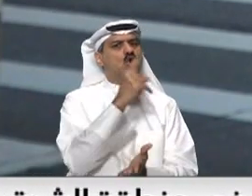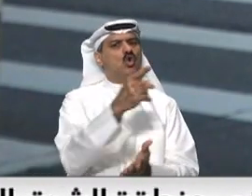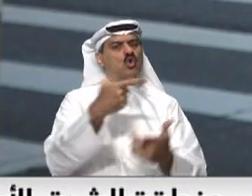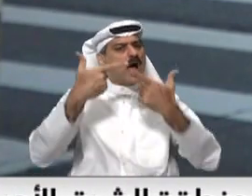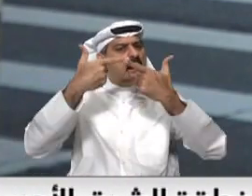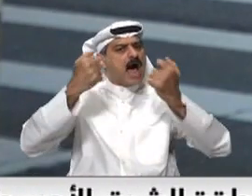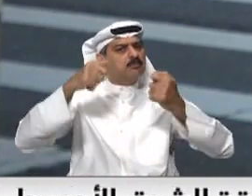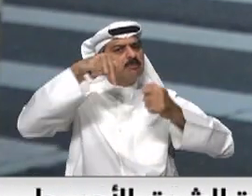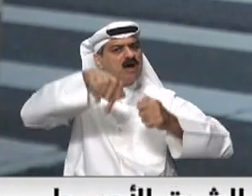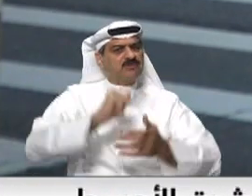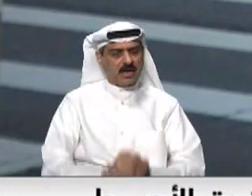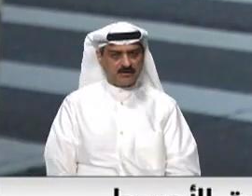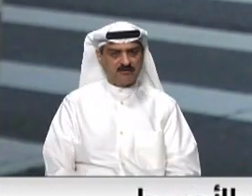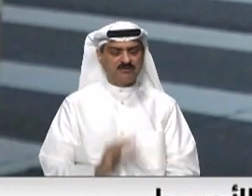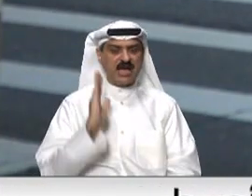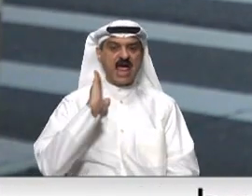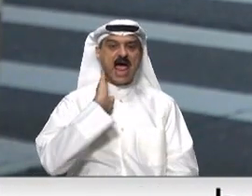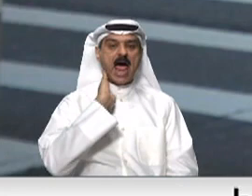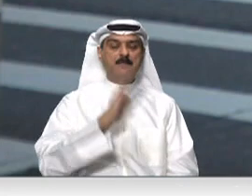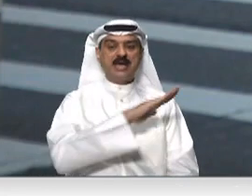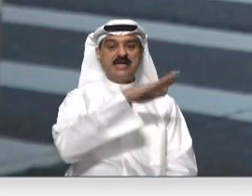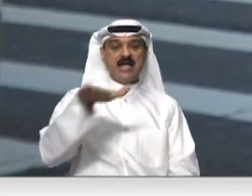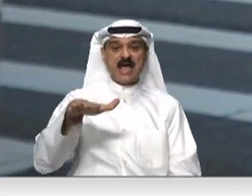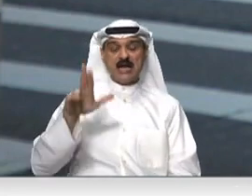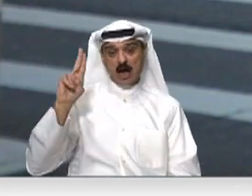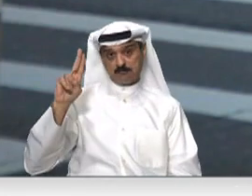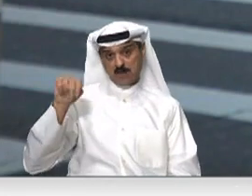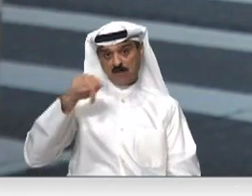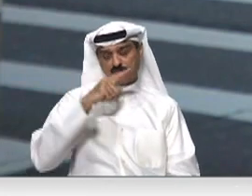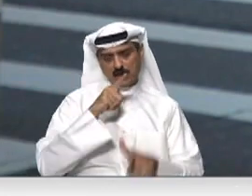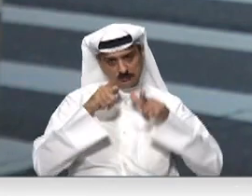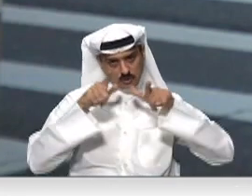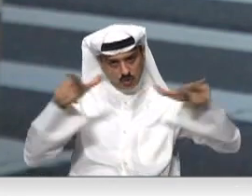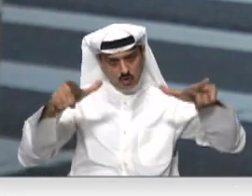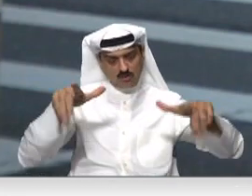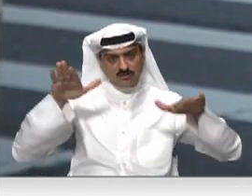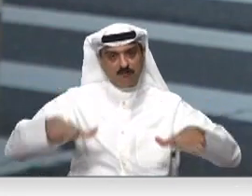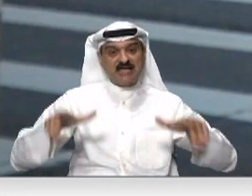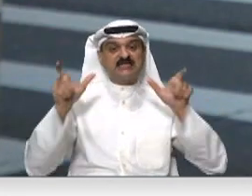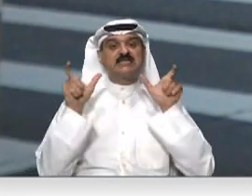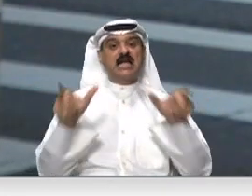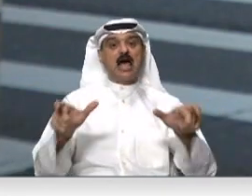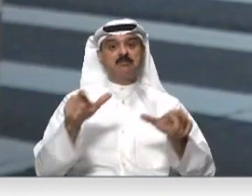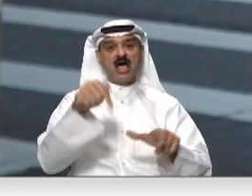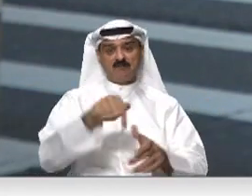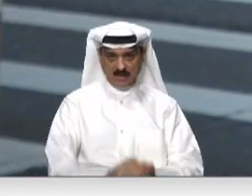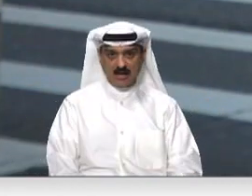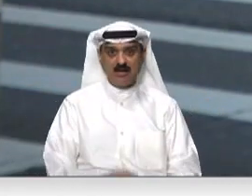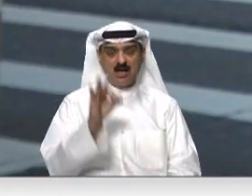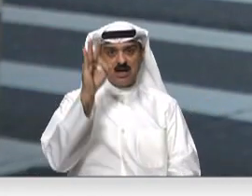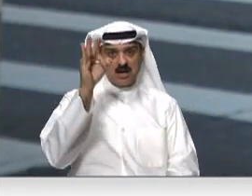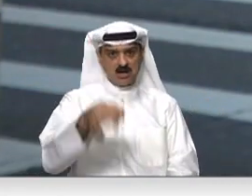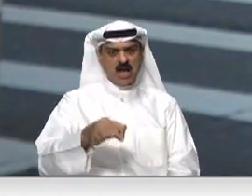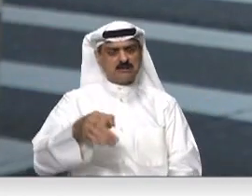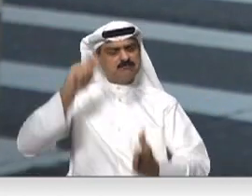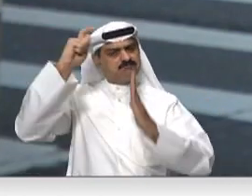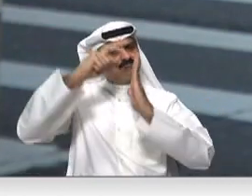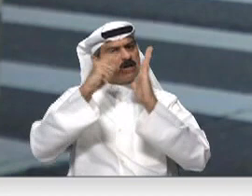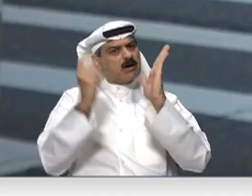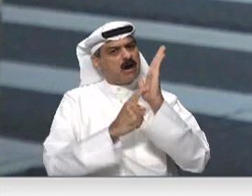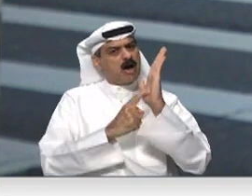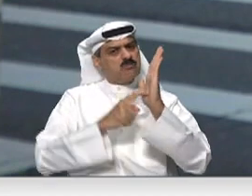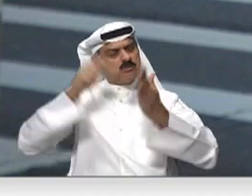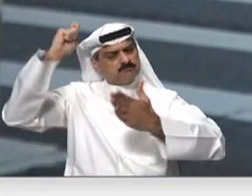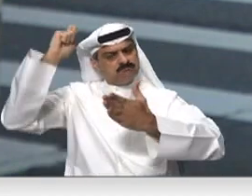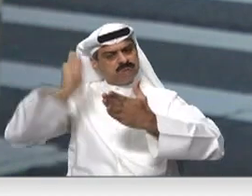الكلمات افتتح الامين العام انطونيو غوتيرش احاطته الى مجلس الامن في حين طلبت غالبيه الدول الاعضاء بتنفيذ قرارات مجلس